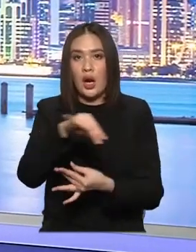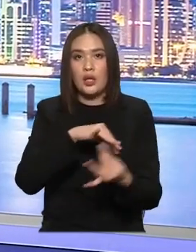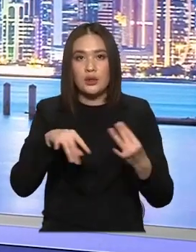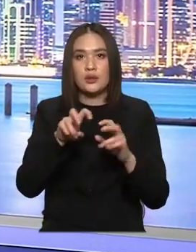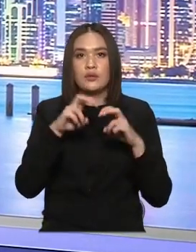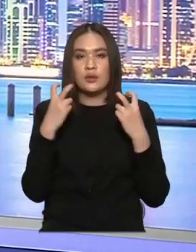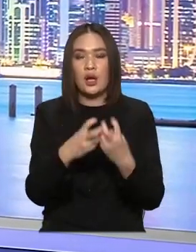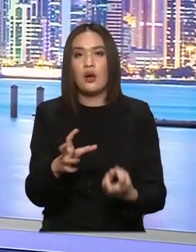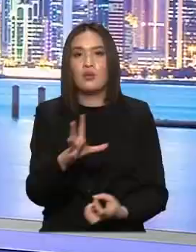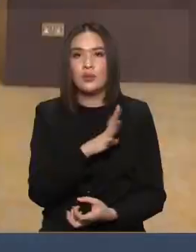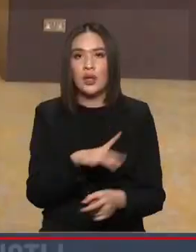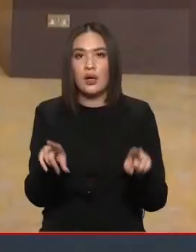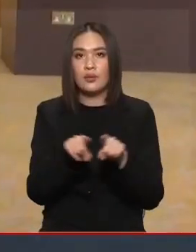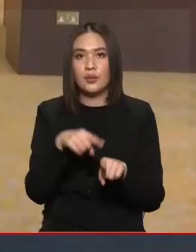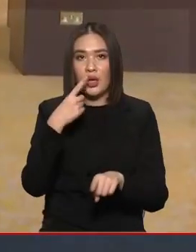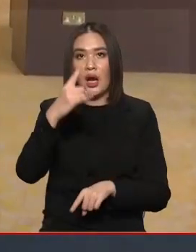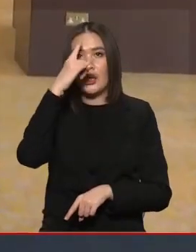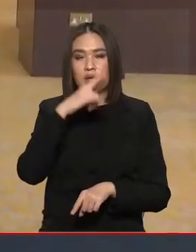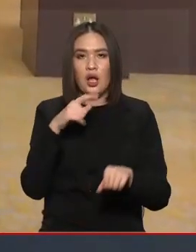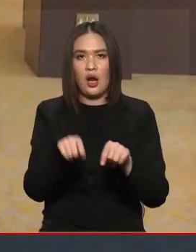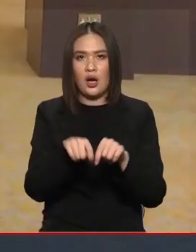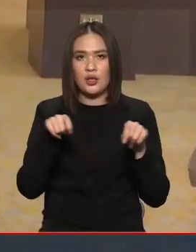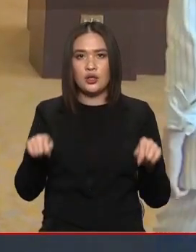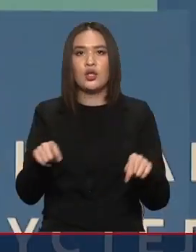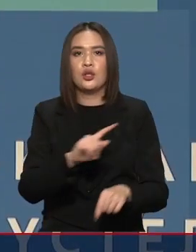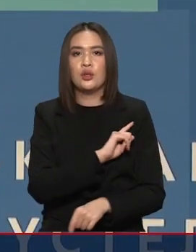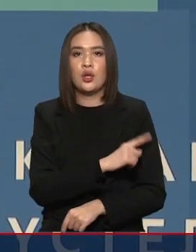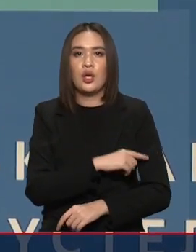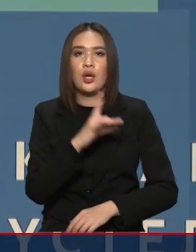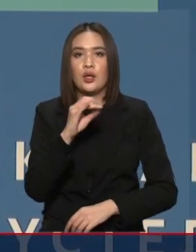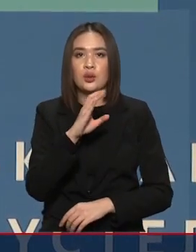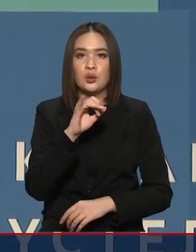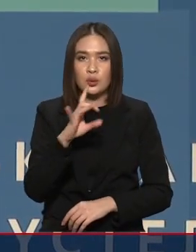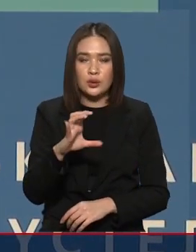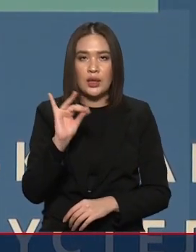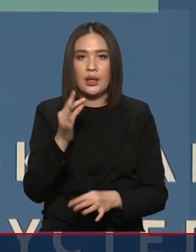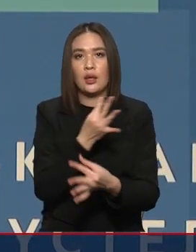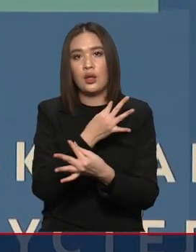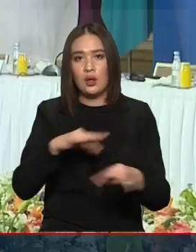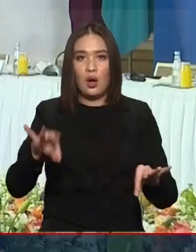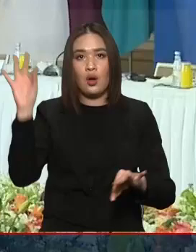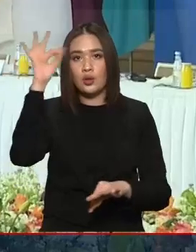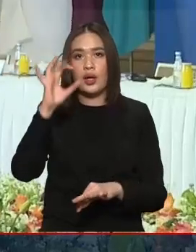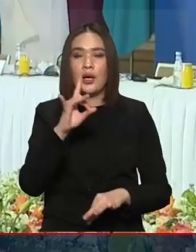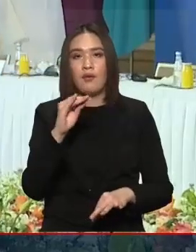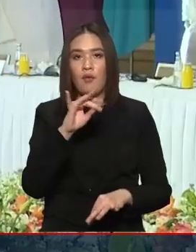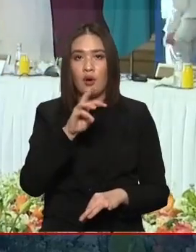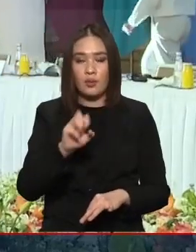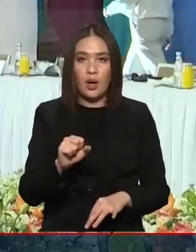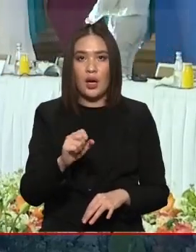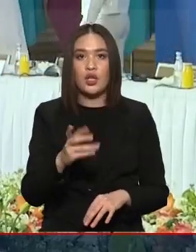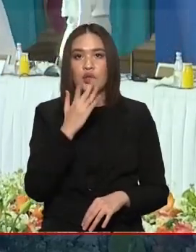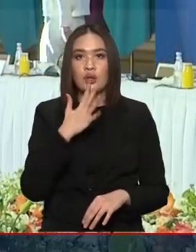деді. Қазақстанның ашық есік саясатына, орасан зор ресурсына және еркін нарыққа қатысты реформаларына